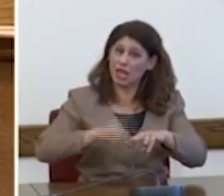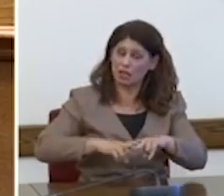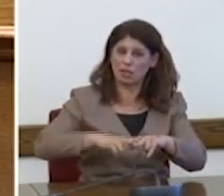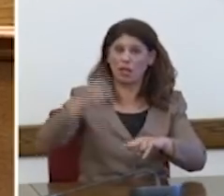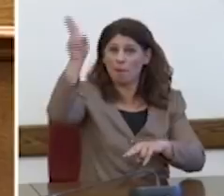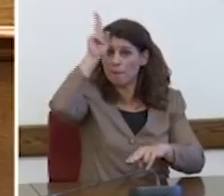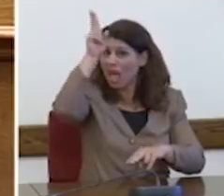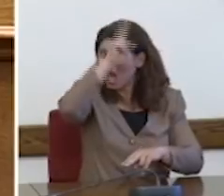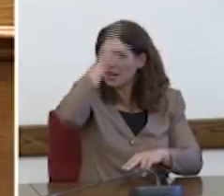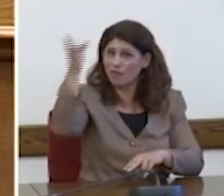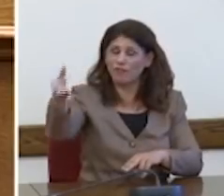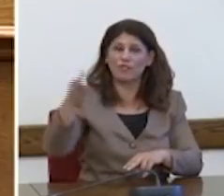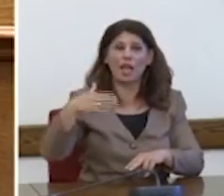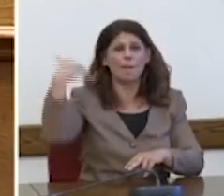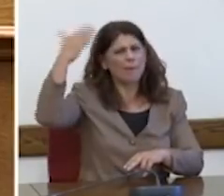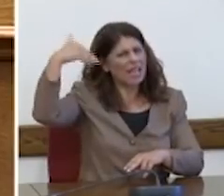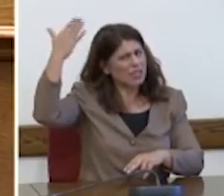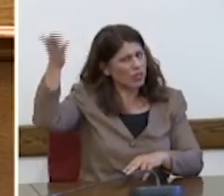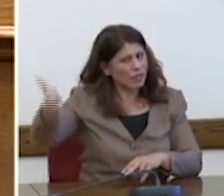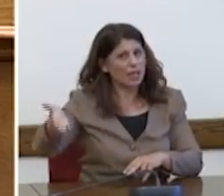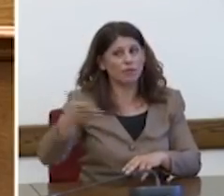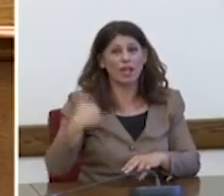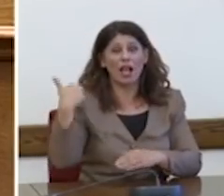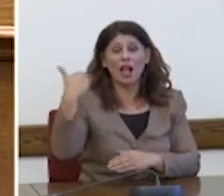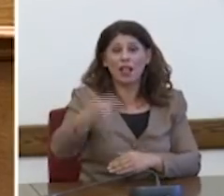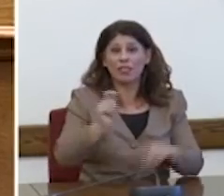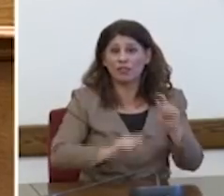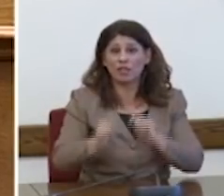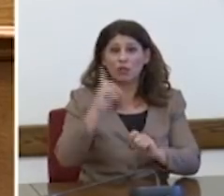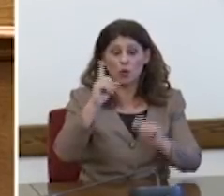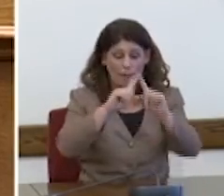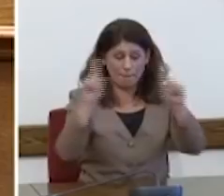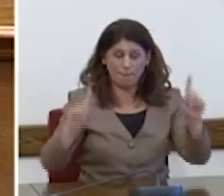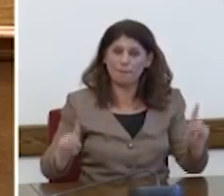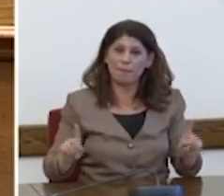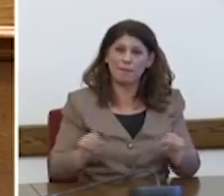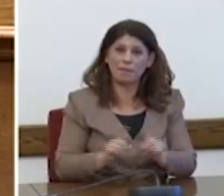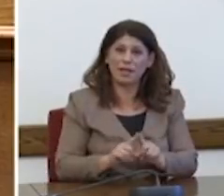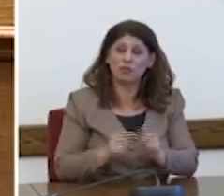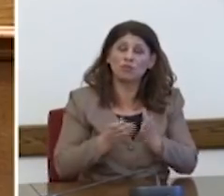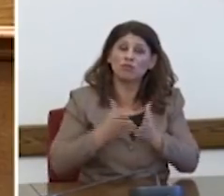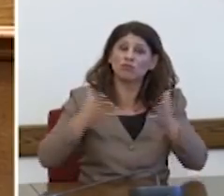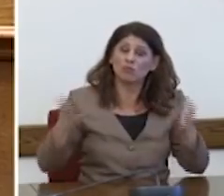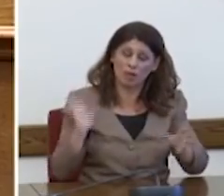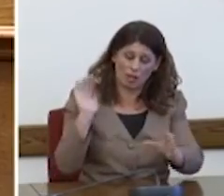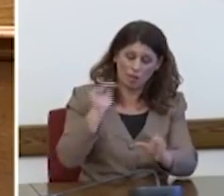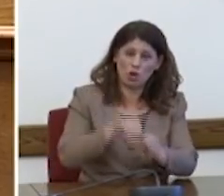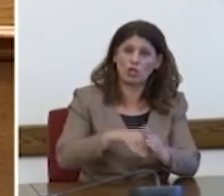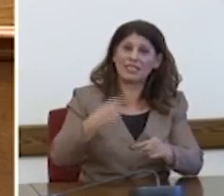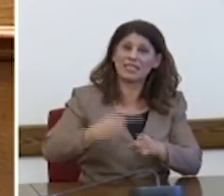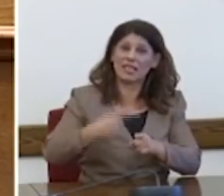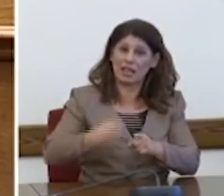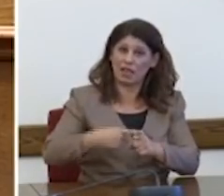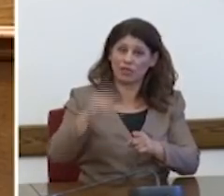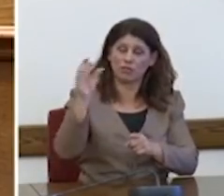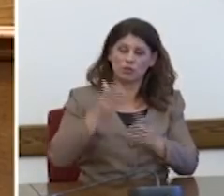Αραβικά Εμιράτα, με τη Σαουδική Αραβία, θα διαμορφώσουν ένα πλαίσιο μεγαλύτερης εμπλοκής της Ελλάδας σε